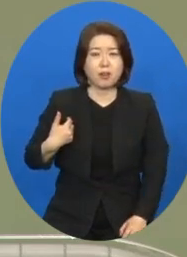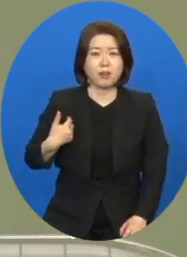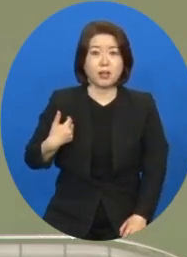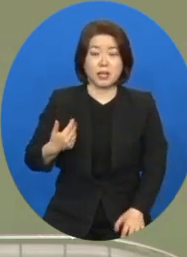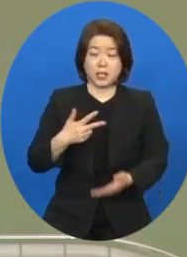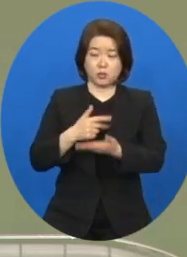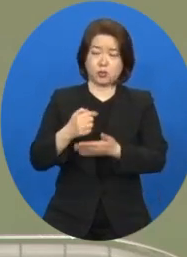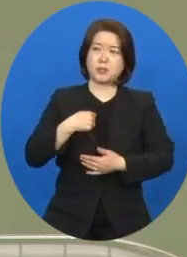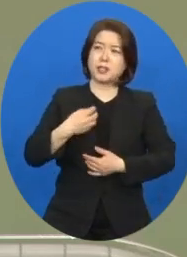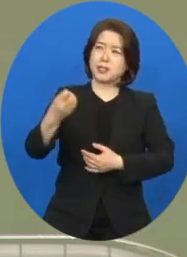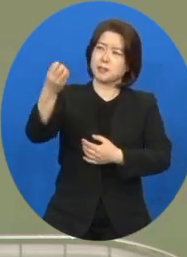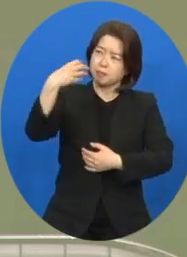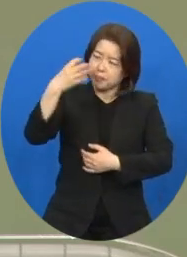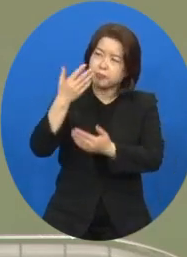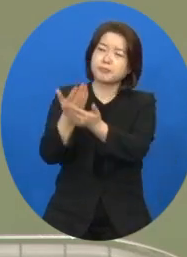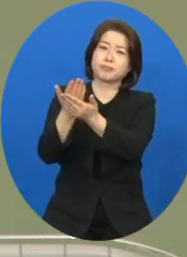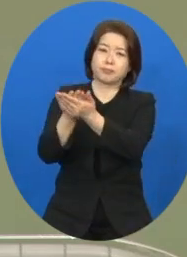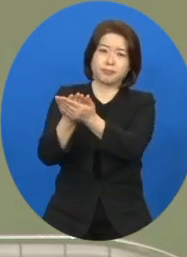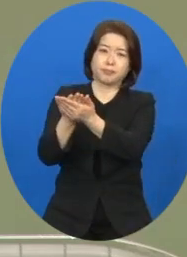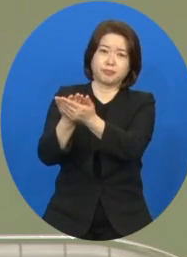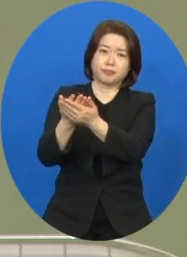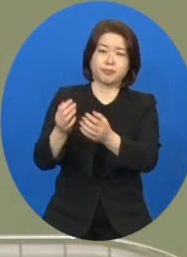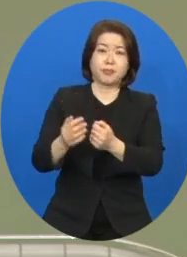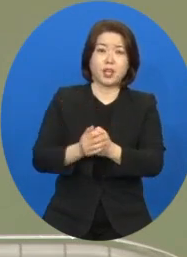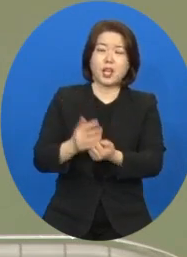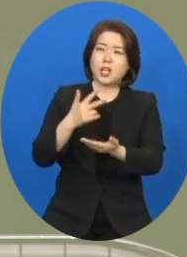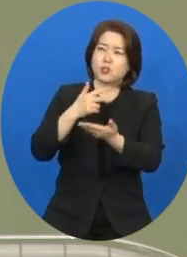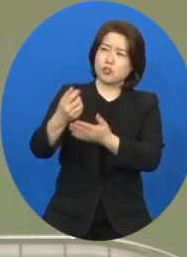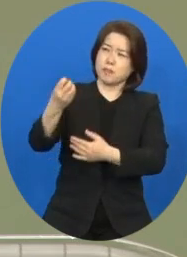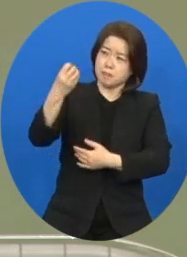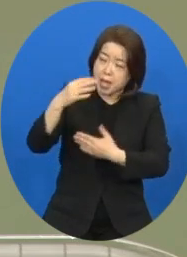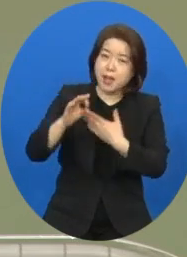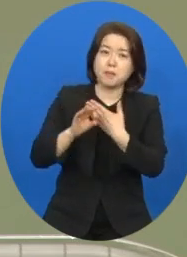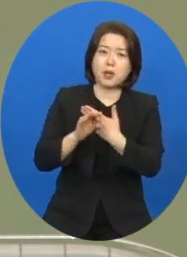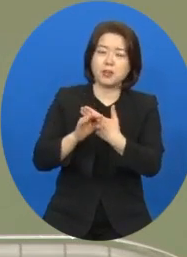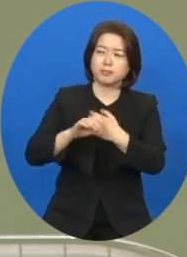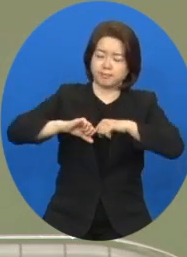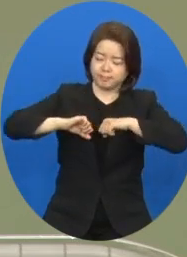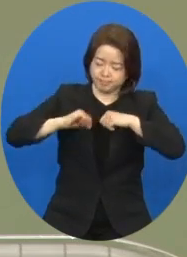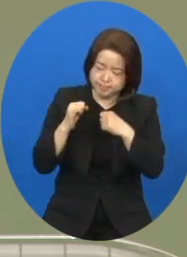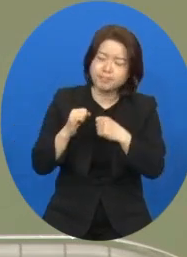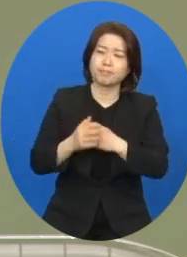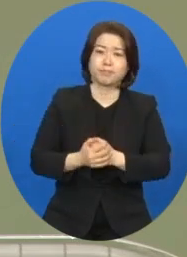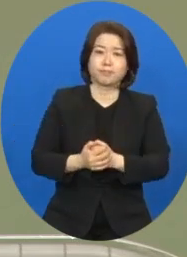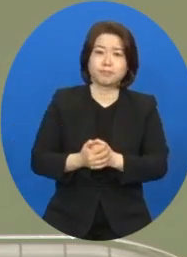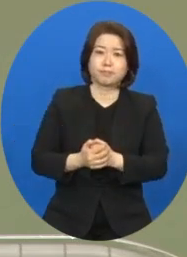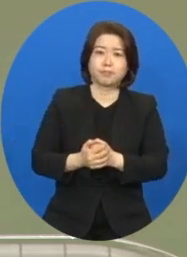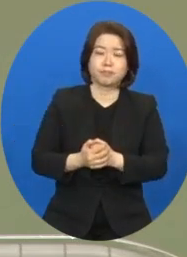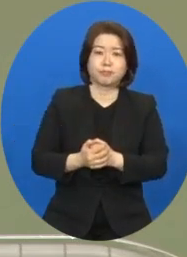주님, 제게 말씀해 주세요. 제가 주님이 말씀하시면 제가 순종하겠습니다.